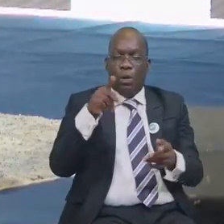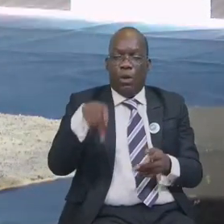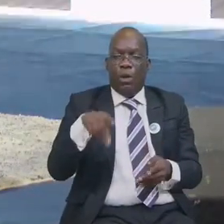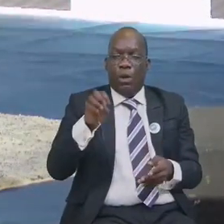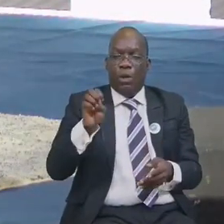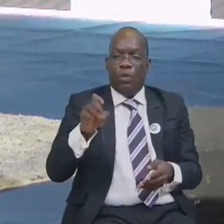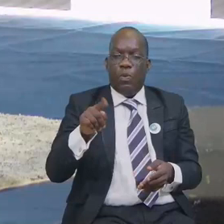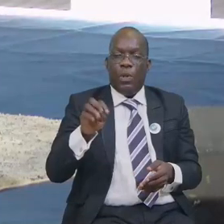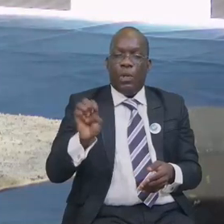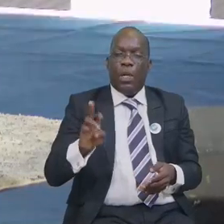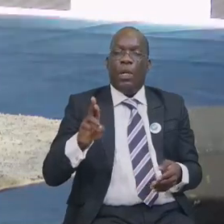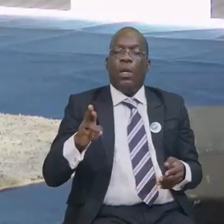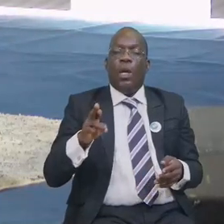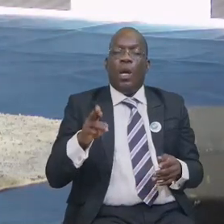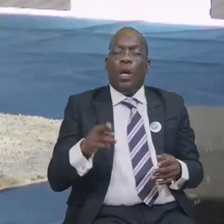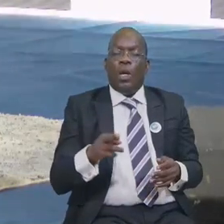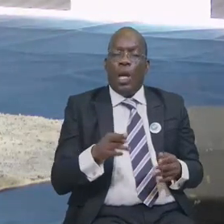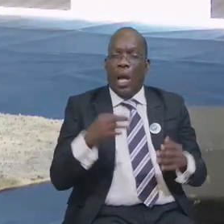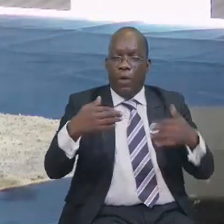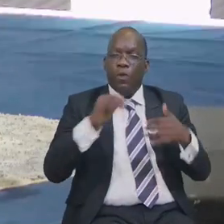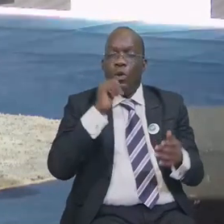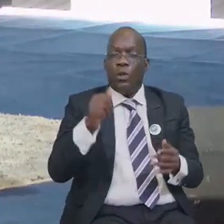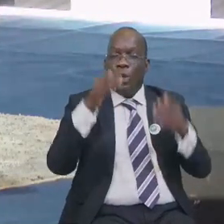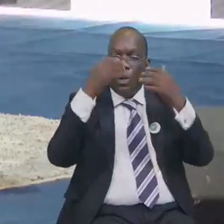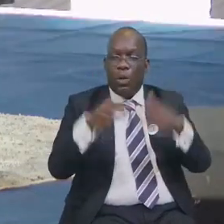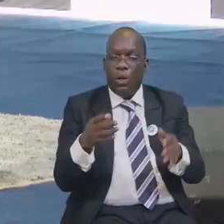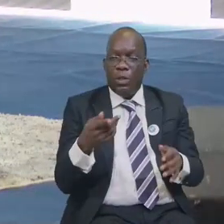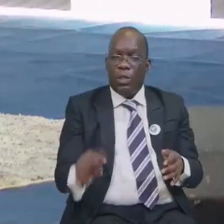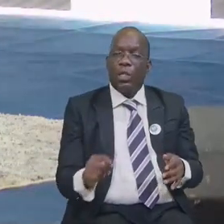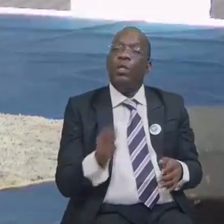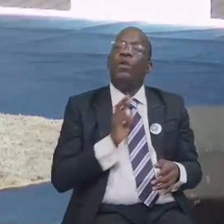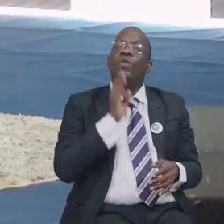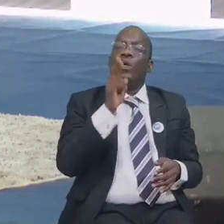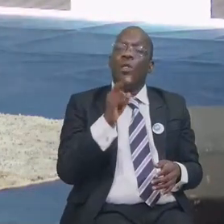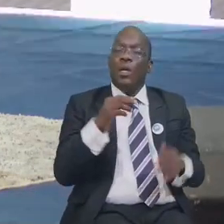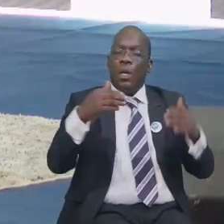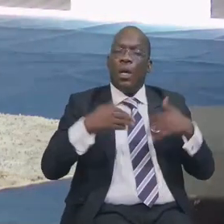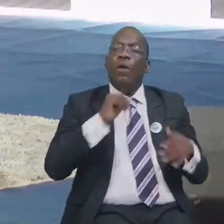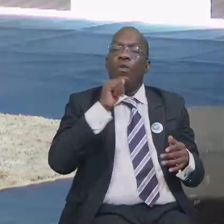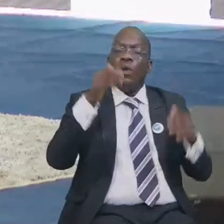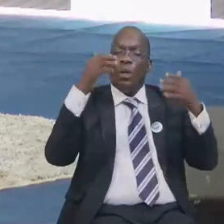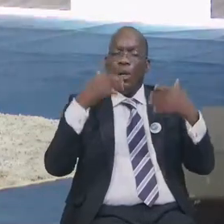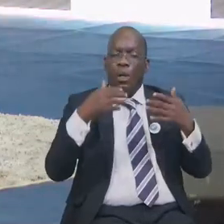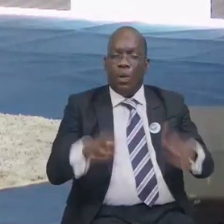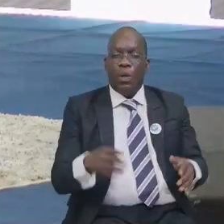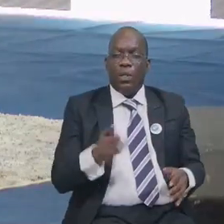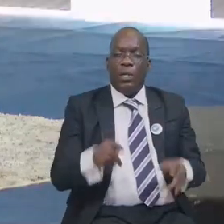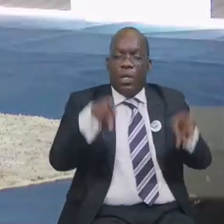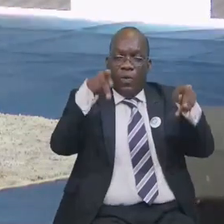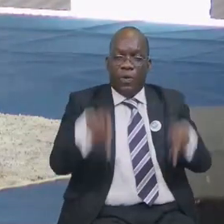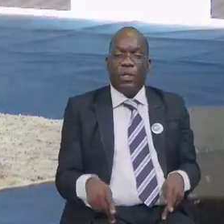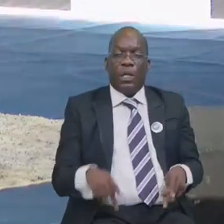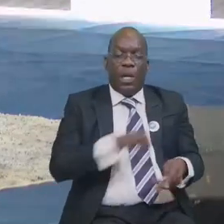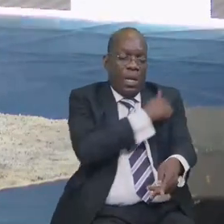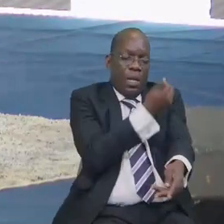sa voix. Même quand tu perds la voix, il n'avait pas perdu son énergie physique. Même quand tu perds ton